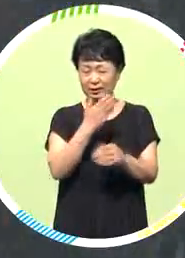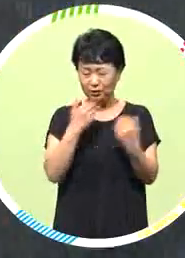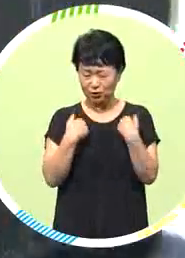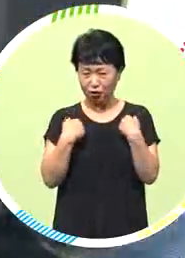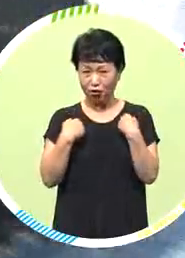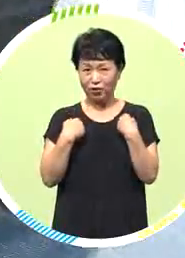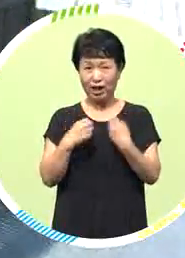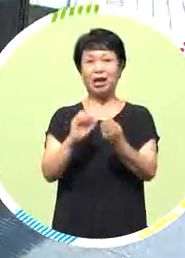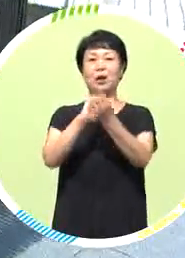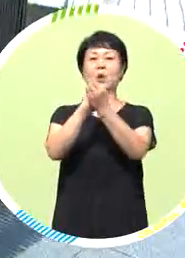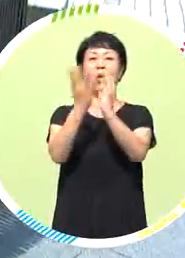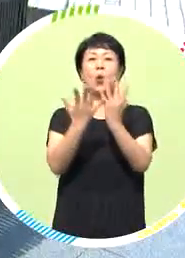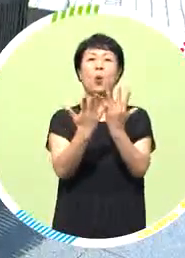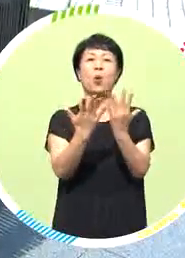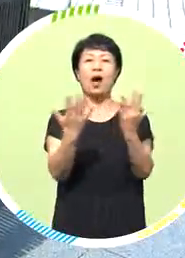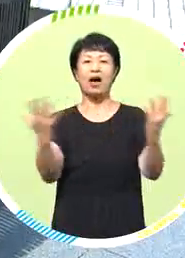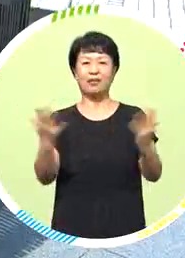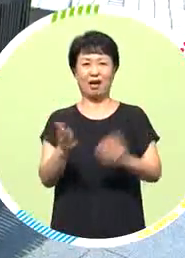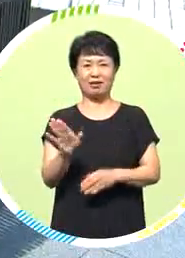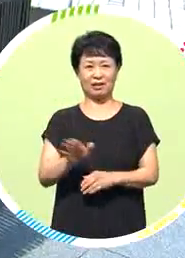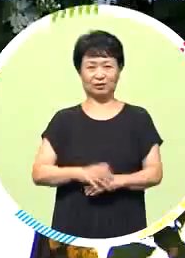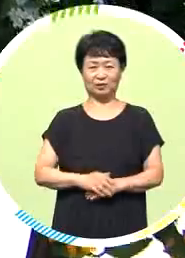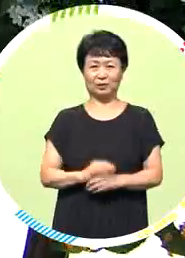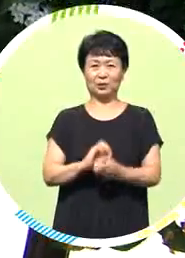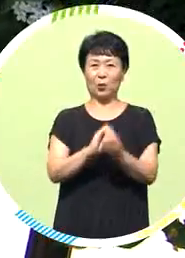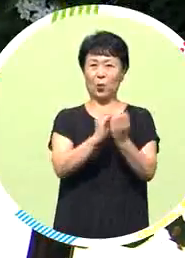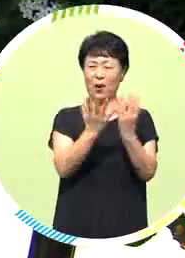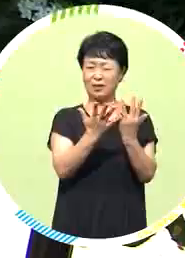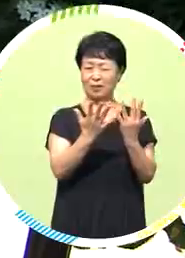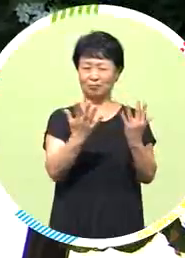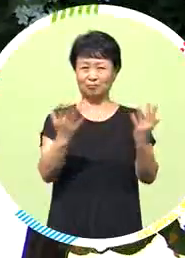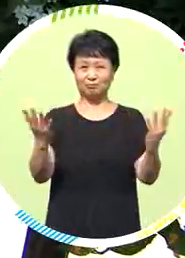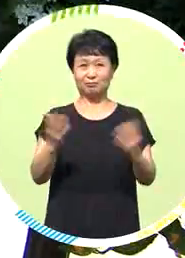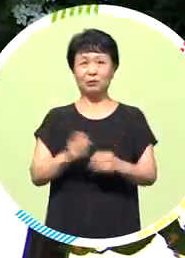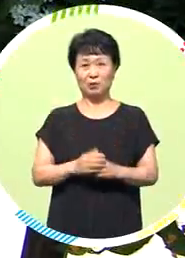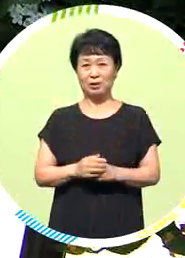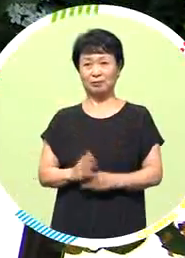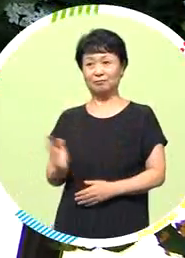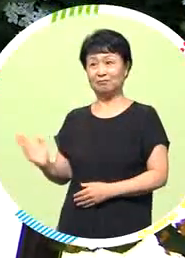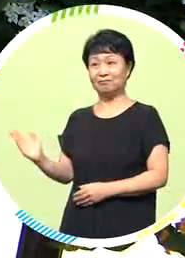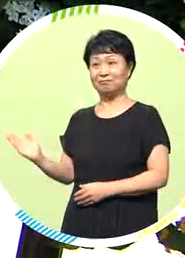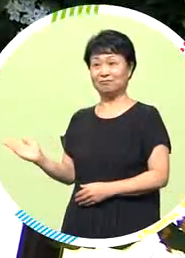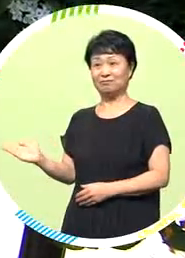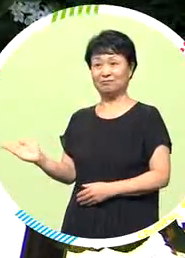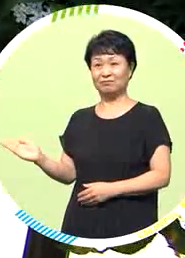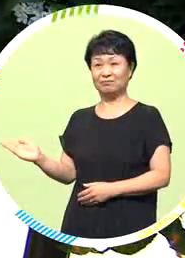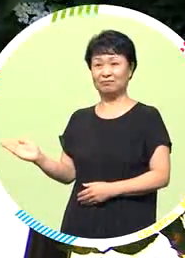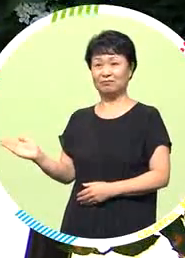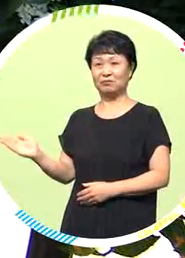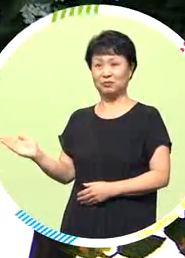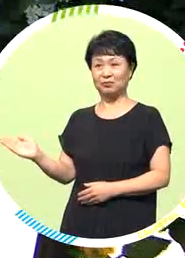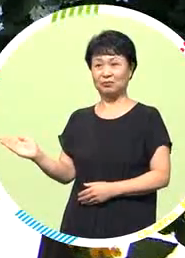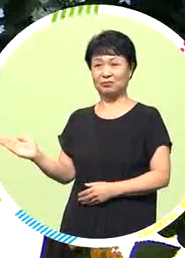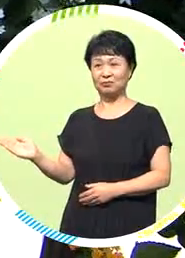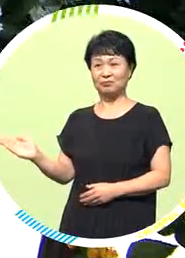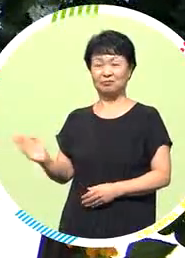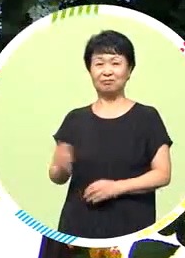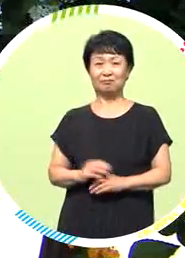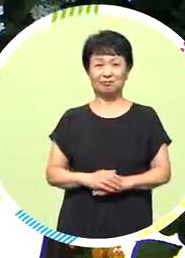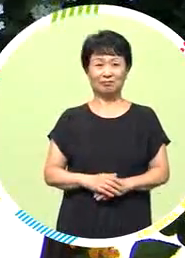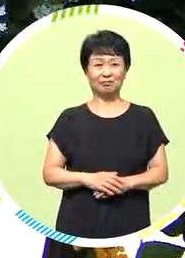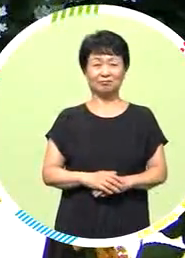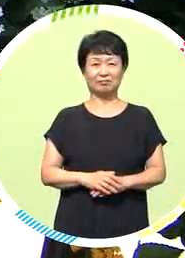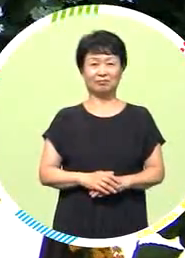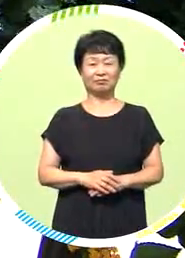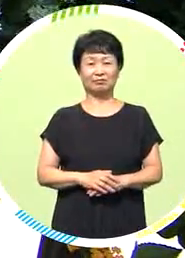彩る花だったんです。こちら日本ハンギングバスケット協会神奈川県支部の中西さんたち